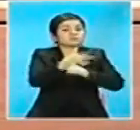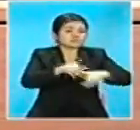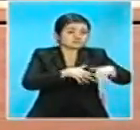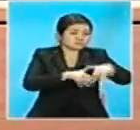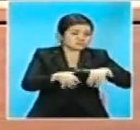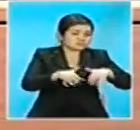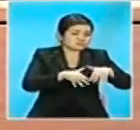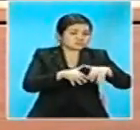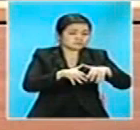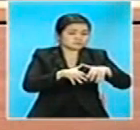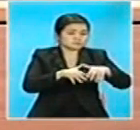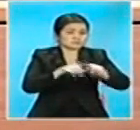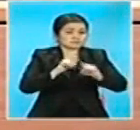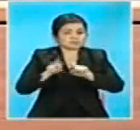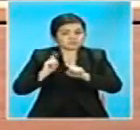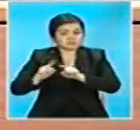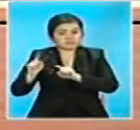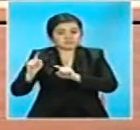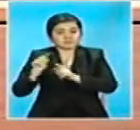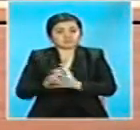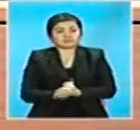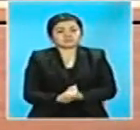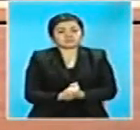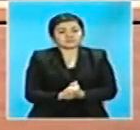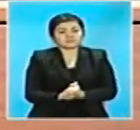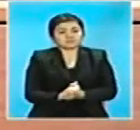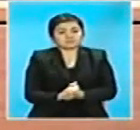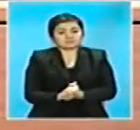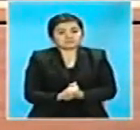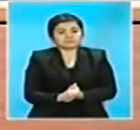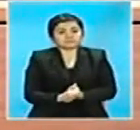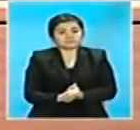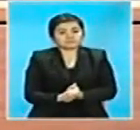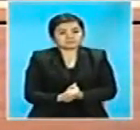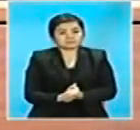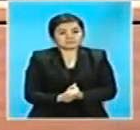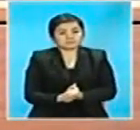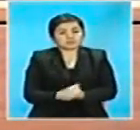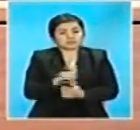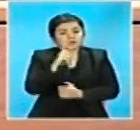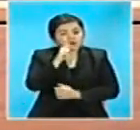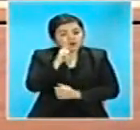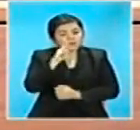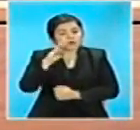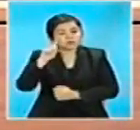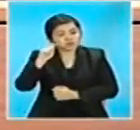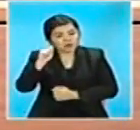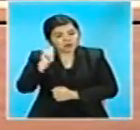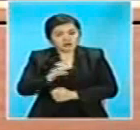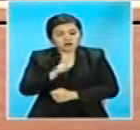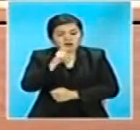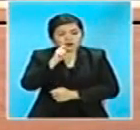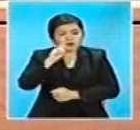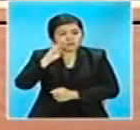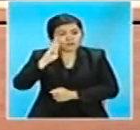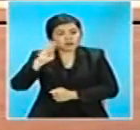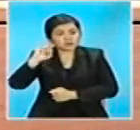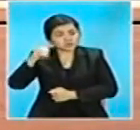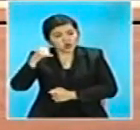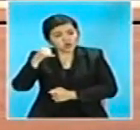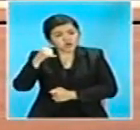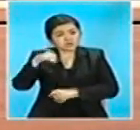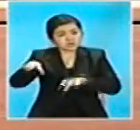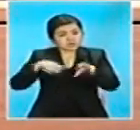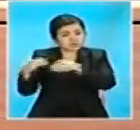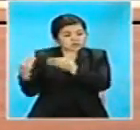เองนะครับหรือผู้ที่รับผิดชอบนั้นนะครับไม่ยอมดำเนินการให้กับพี่น้องประชาชนนะครับผม